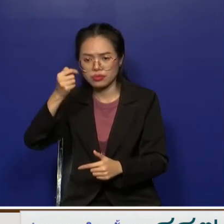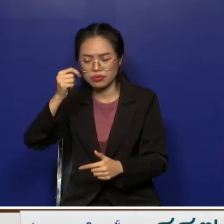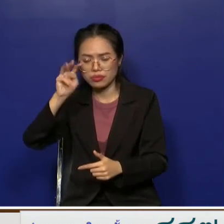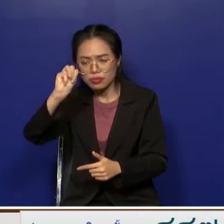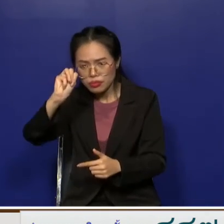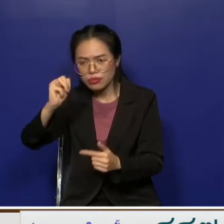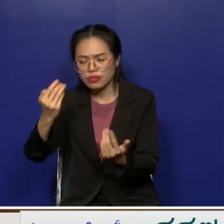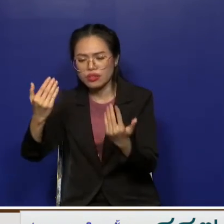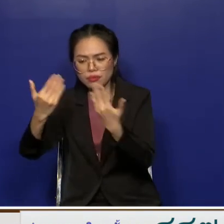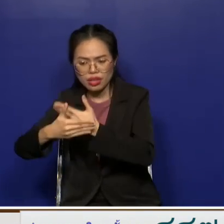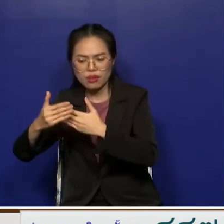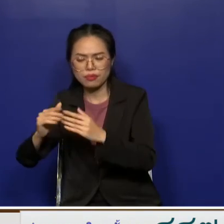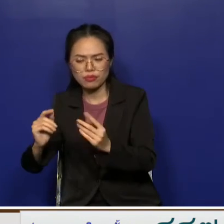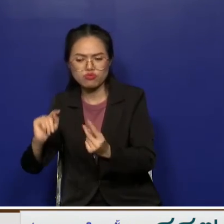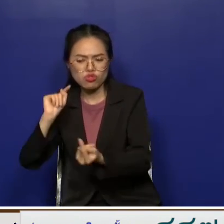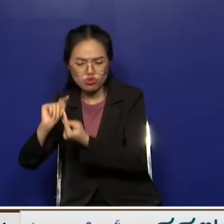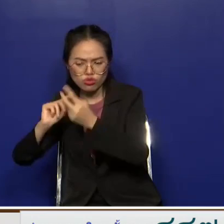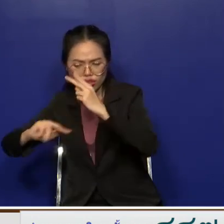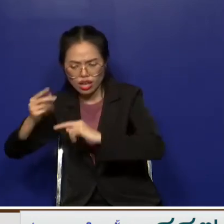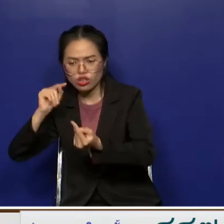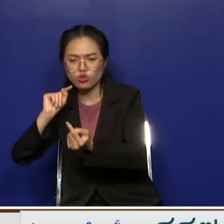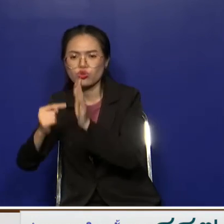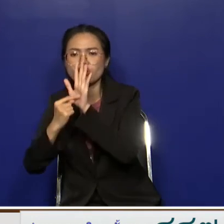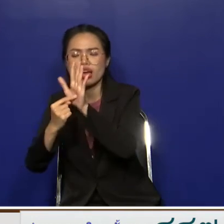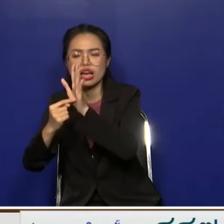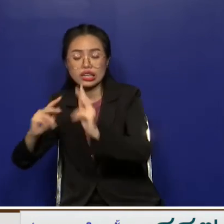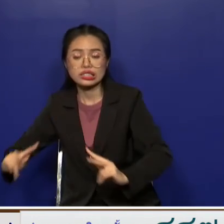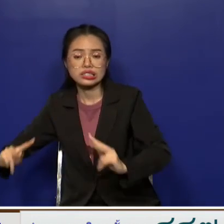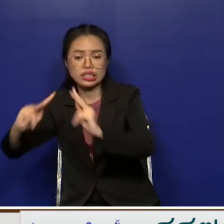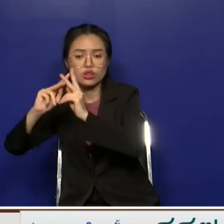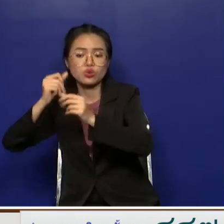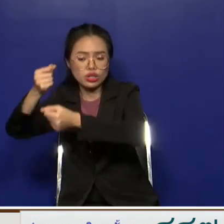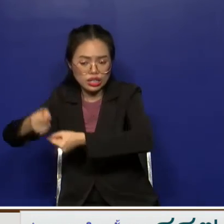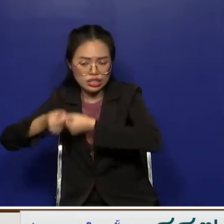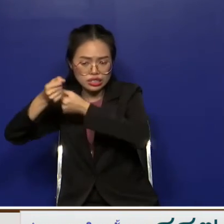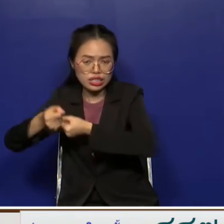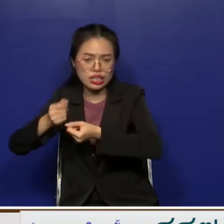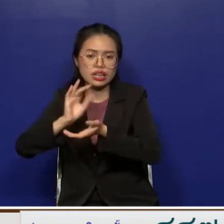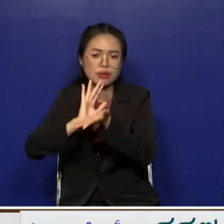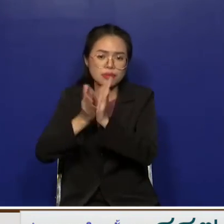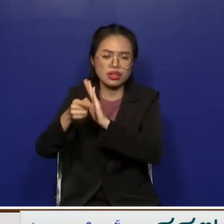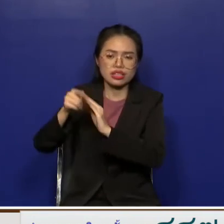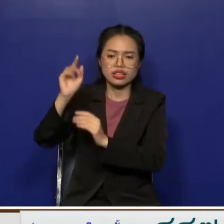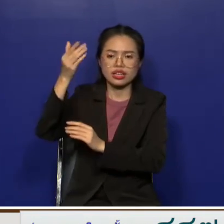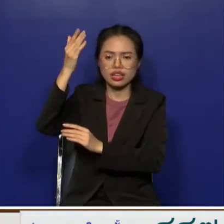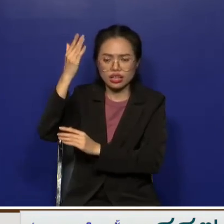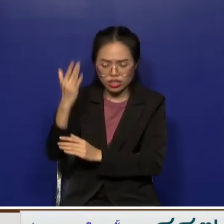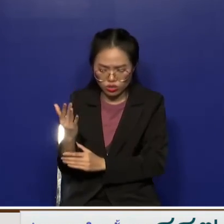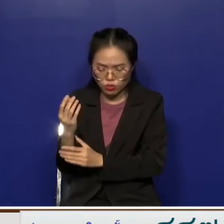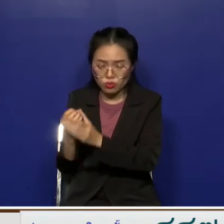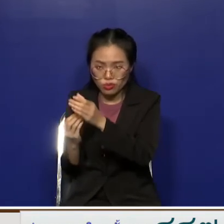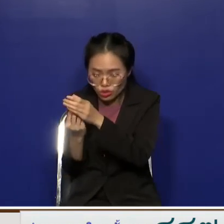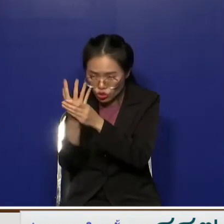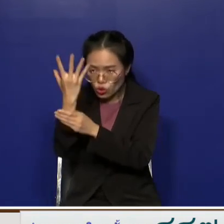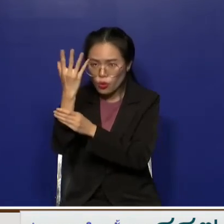จะไปอยู่ที่กระทรวงเกษตรนะเพื่อทำเศรษฐกิจใหม่จากพืชกระท่อมต้นใบรากก็ได้น